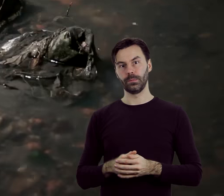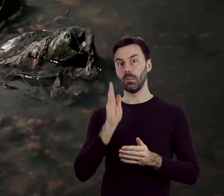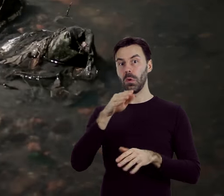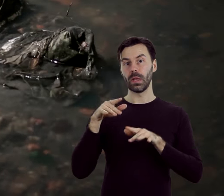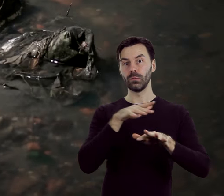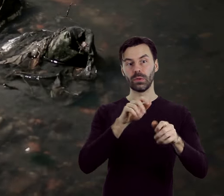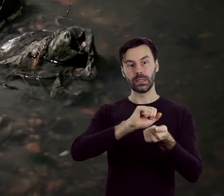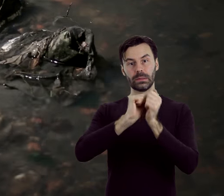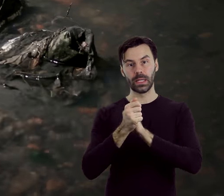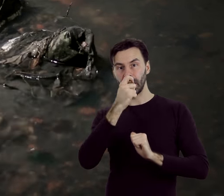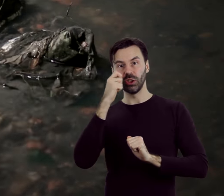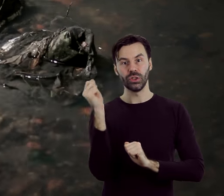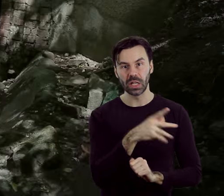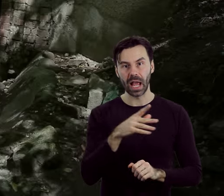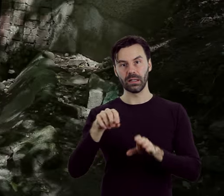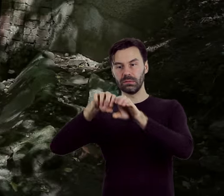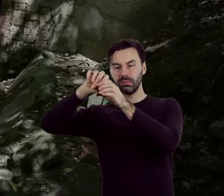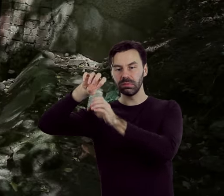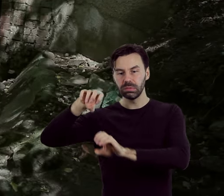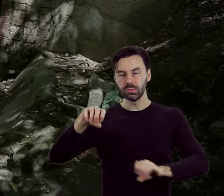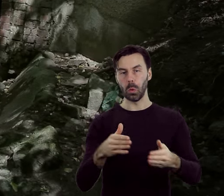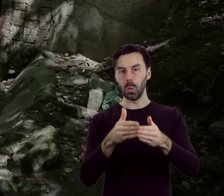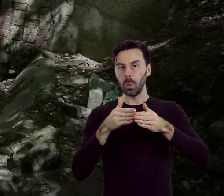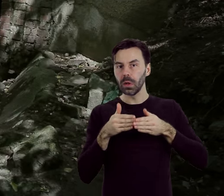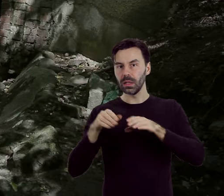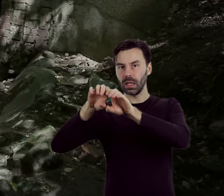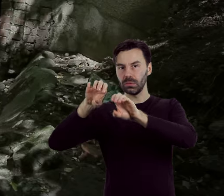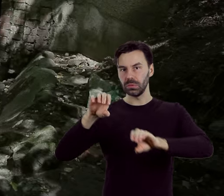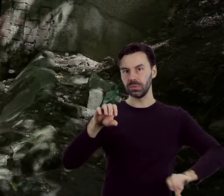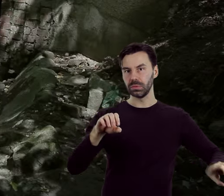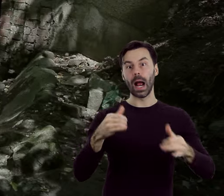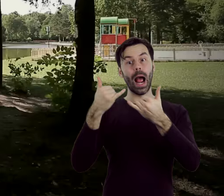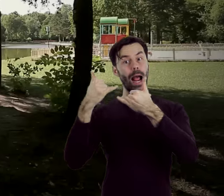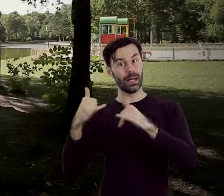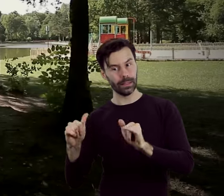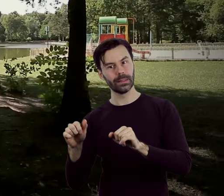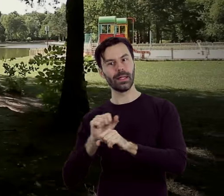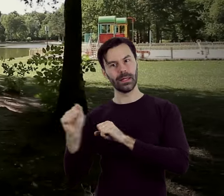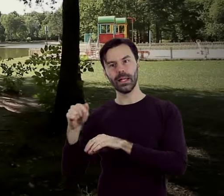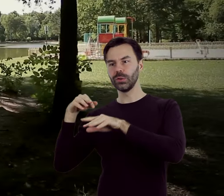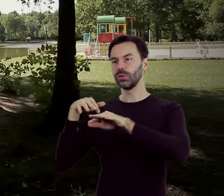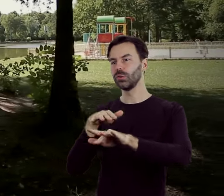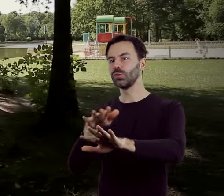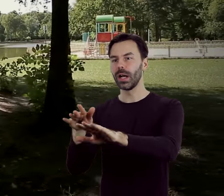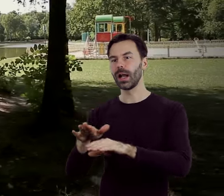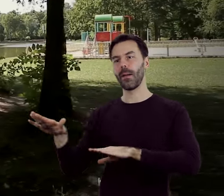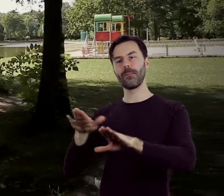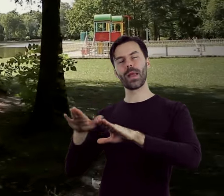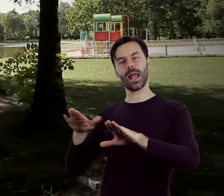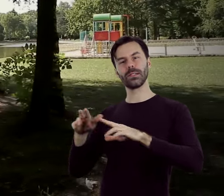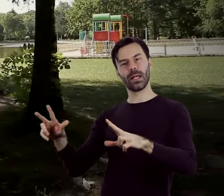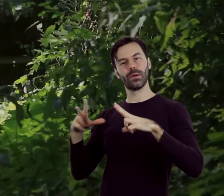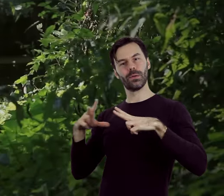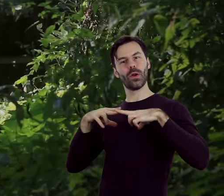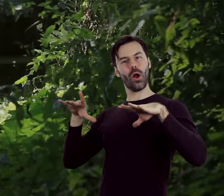Niektóre zamienione w ścieki zostały skanalizowane i ukryte pod ziemią. Inne wciąż służą łodzianom jako